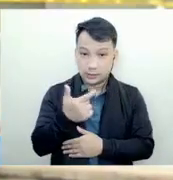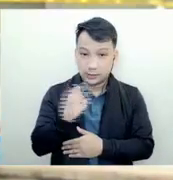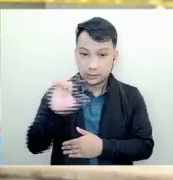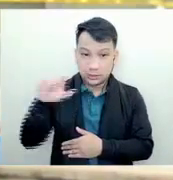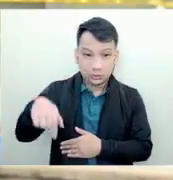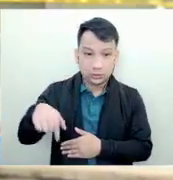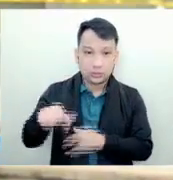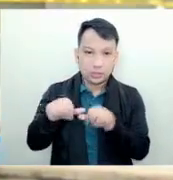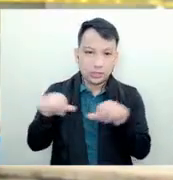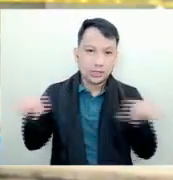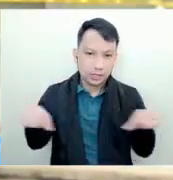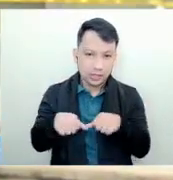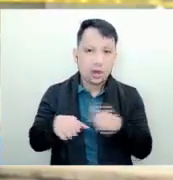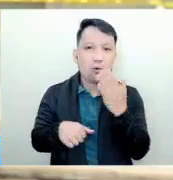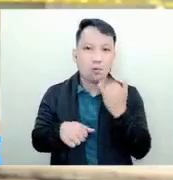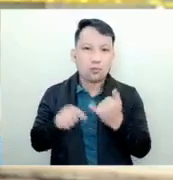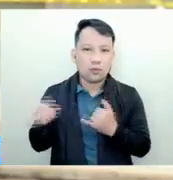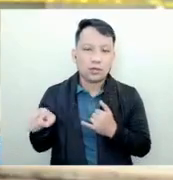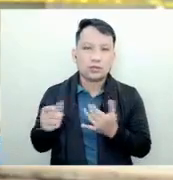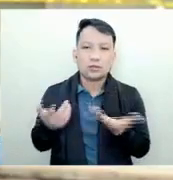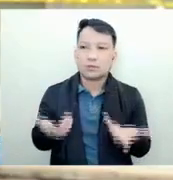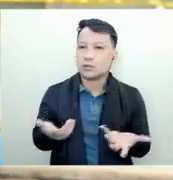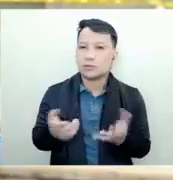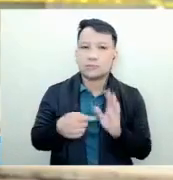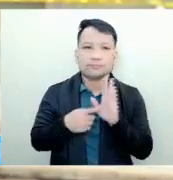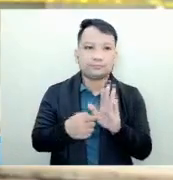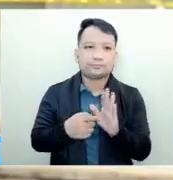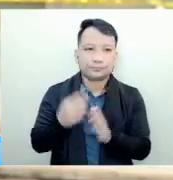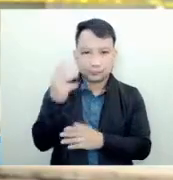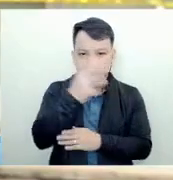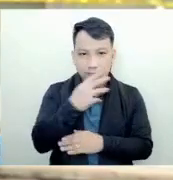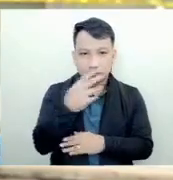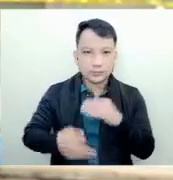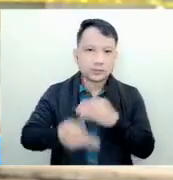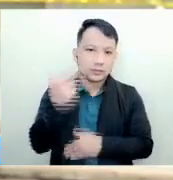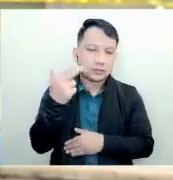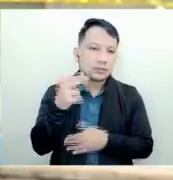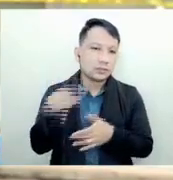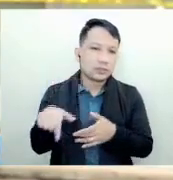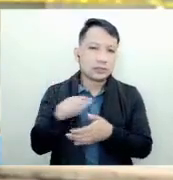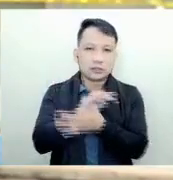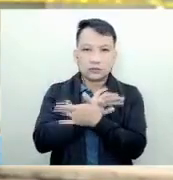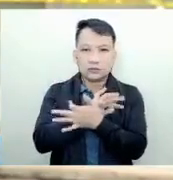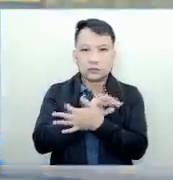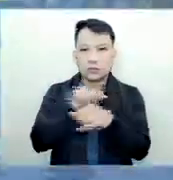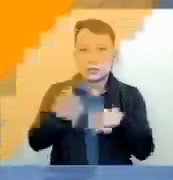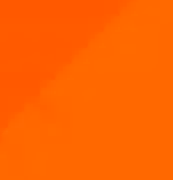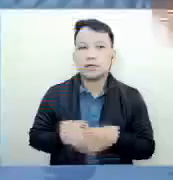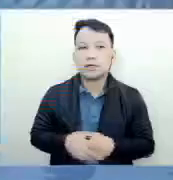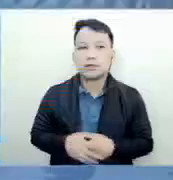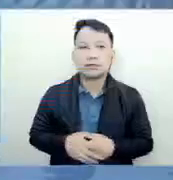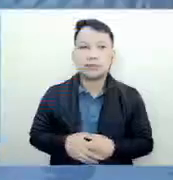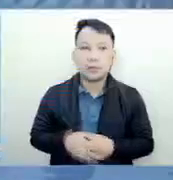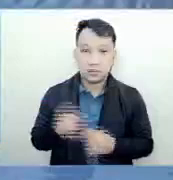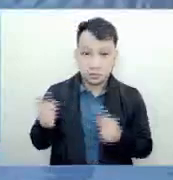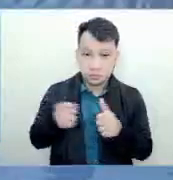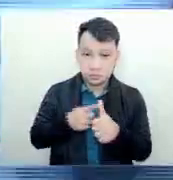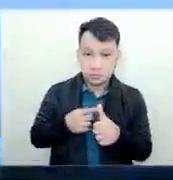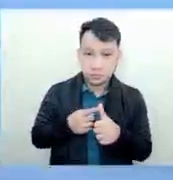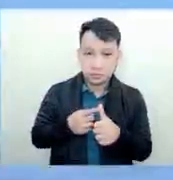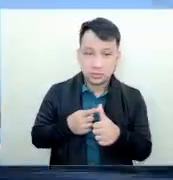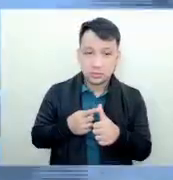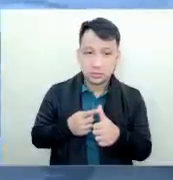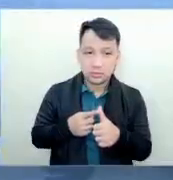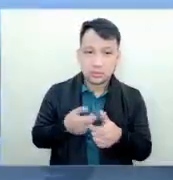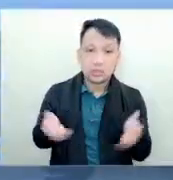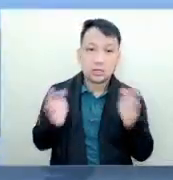ang lungsod dahil nasa nakakabahalang pagtaas ng kaso ng COVID-19. Nauna na nga hiniling